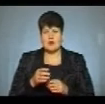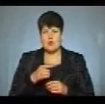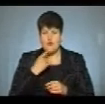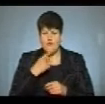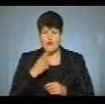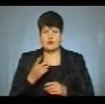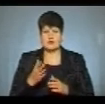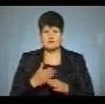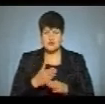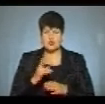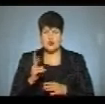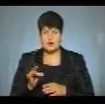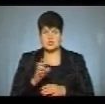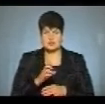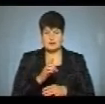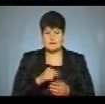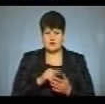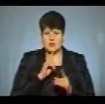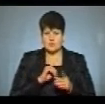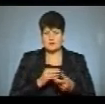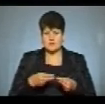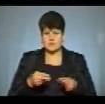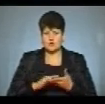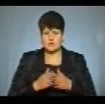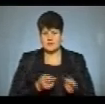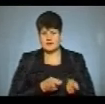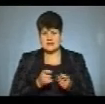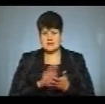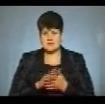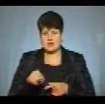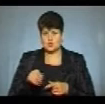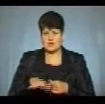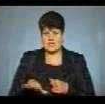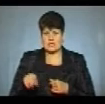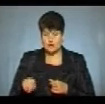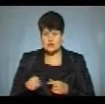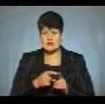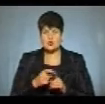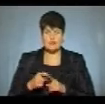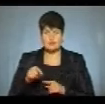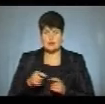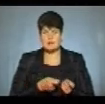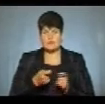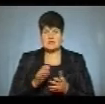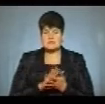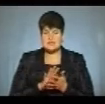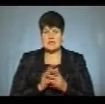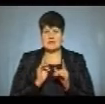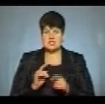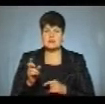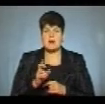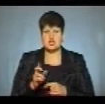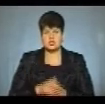між курянами та Бережанською міською радою укладено договір про вивезення сміття на цю територію. За його словами, сюди вивозять сміття лише з